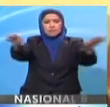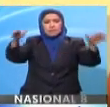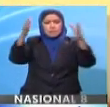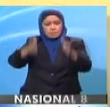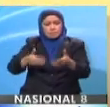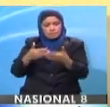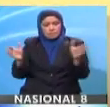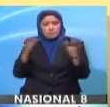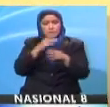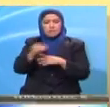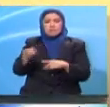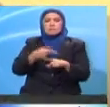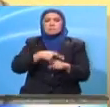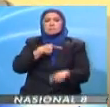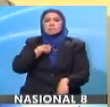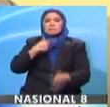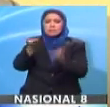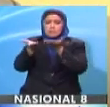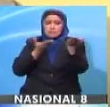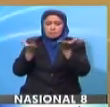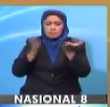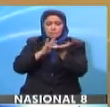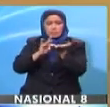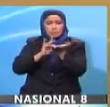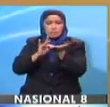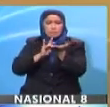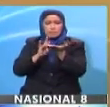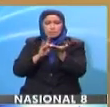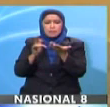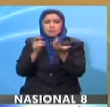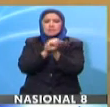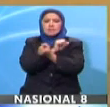fasiliti perubatan juga diletakkan dalam keadaan